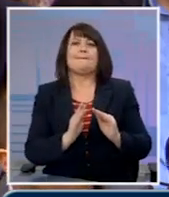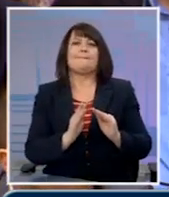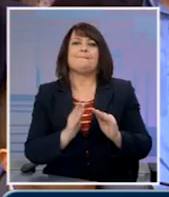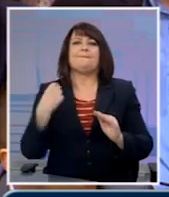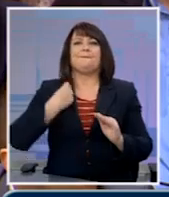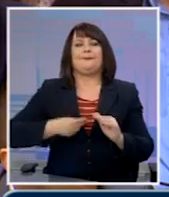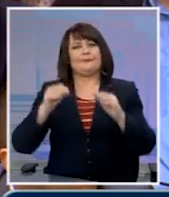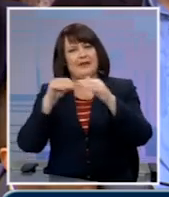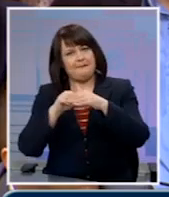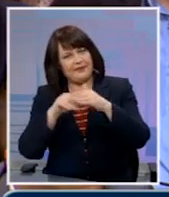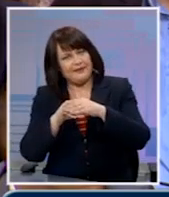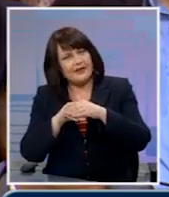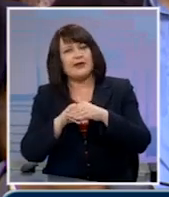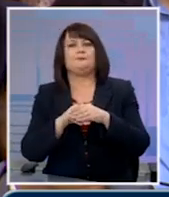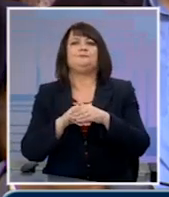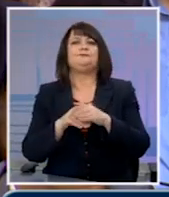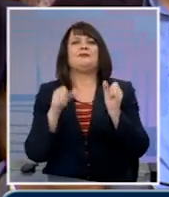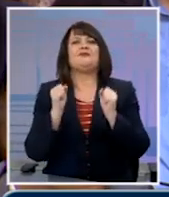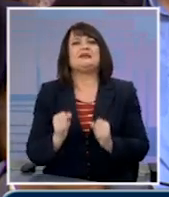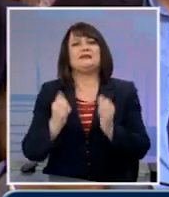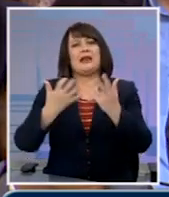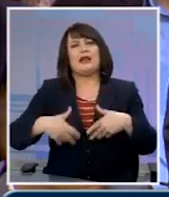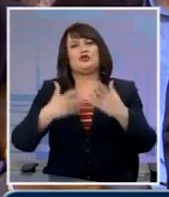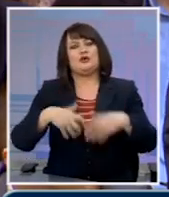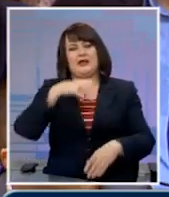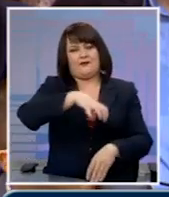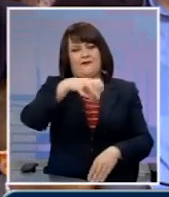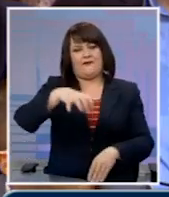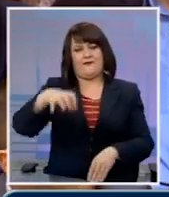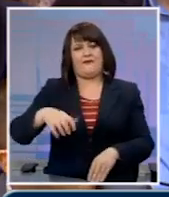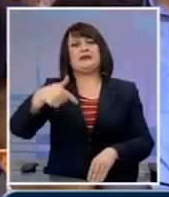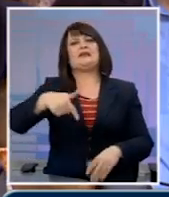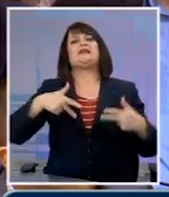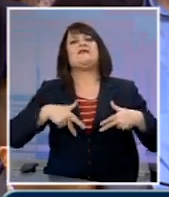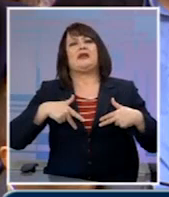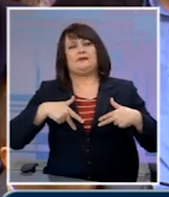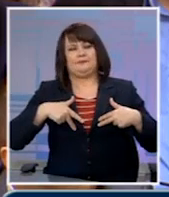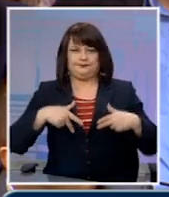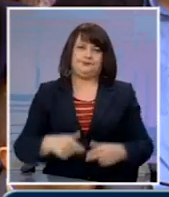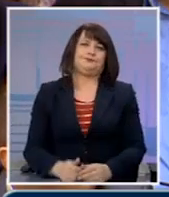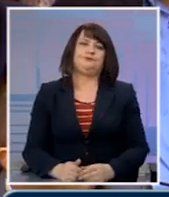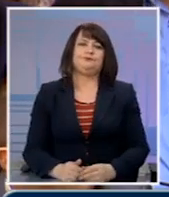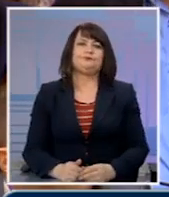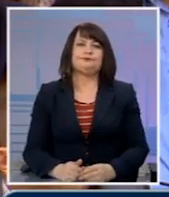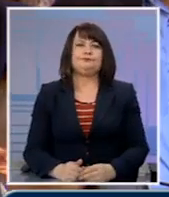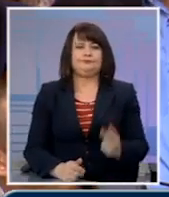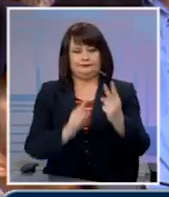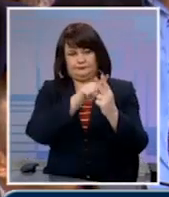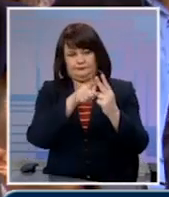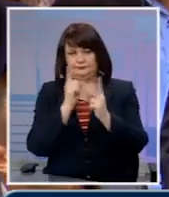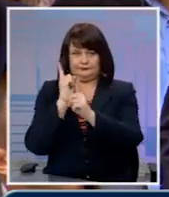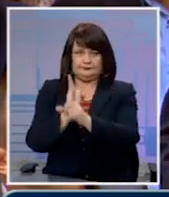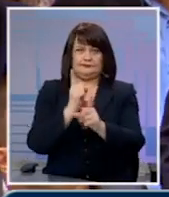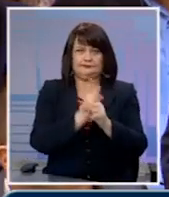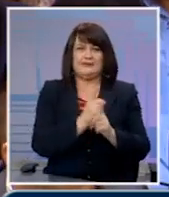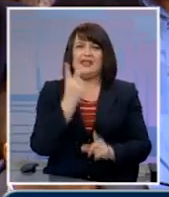δημοσίων επενδύσεων αλλά και για τη βασική λειτουργία των φορέων της γενικής κυβέρνησης εδώ έχουμε δύο εξειδικεύσεις σε